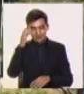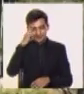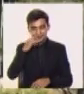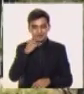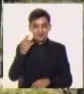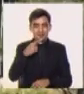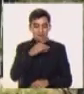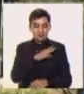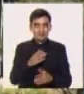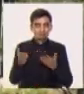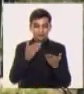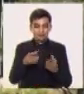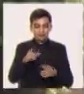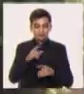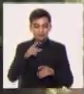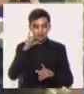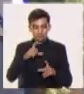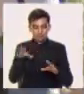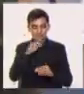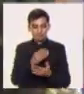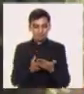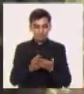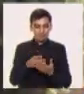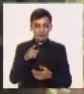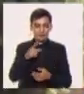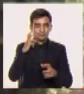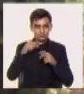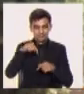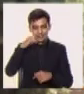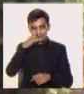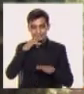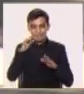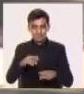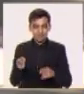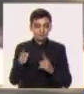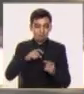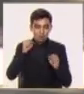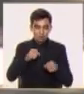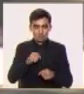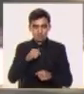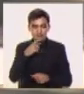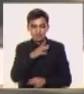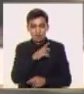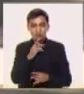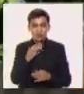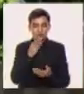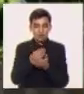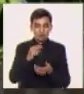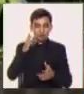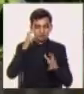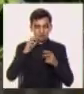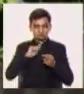Казахстана предложило нашим студентам перевестись в местные вузы. Но эта идея оказалась непопулярной. Многие не хотят менять